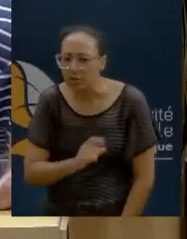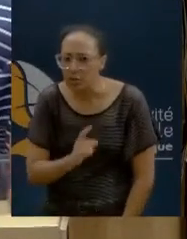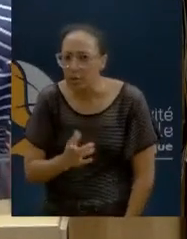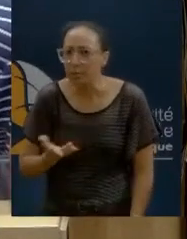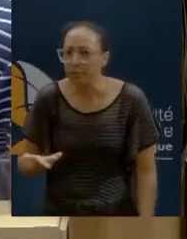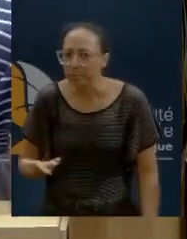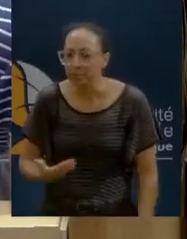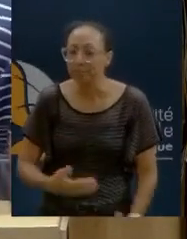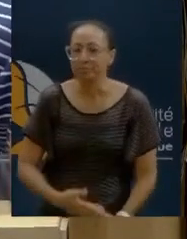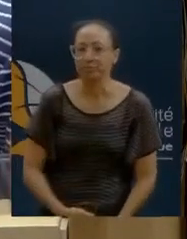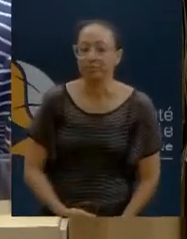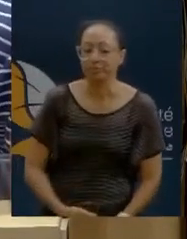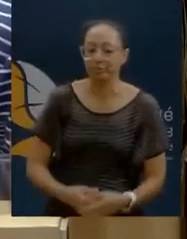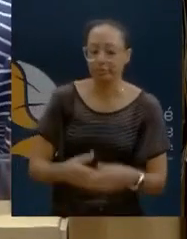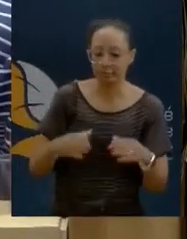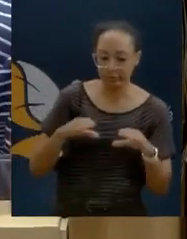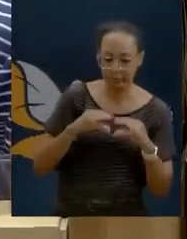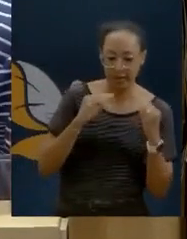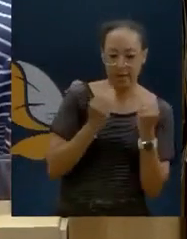La CTM